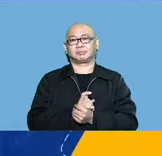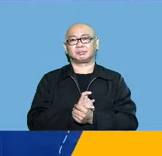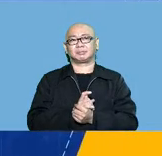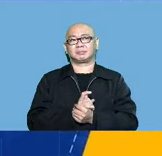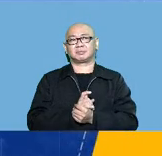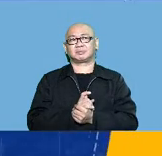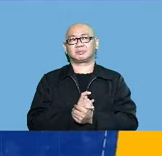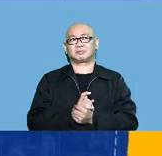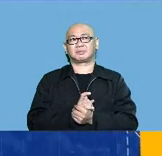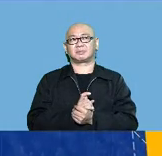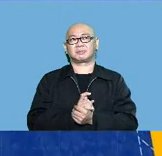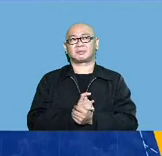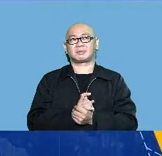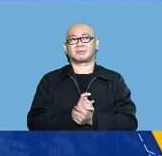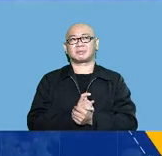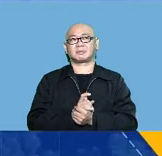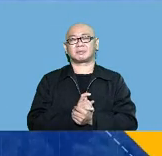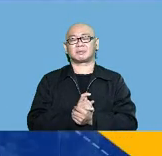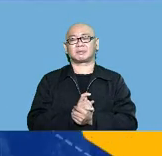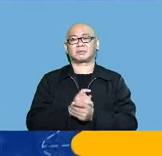Dr. Barutin SPJP,